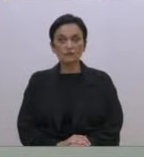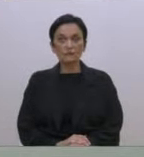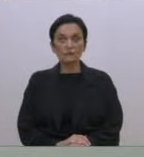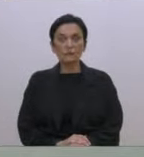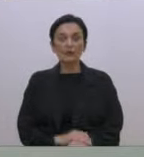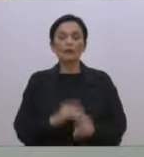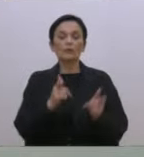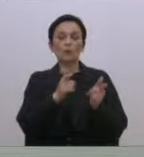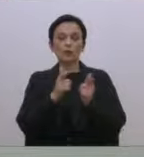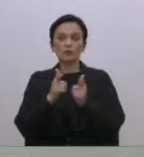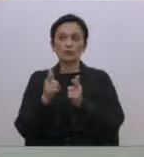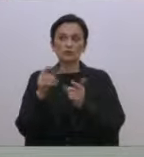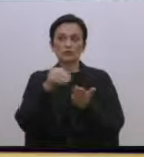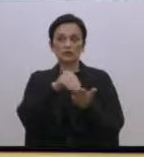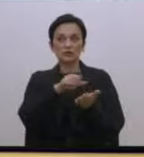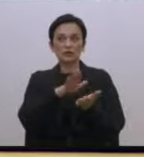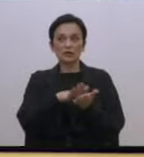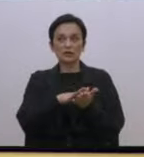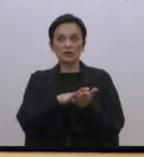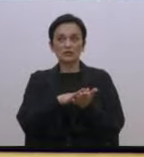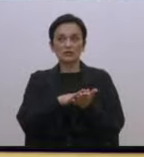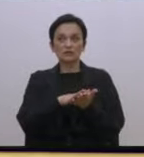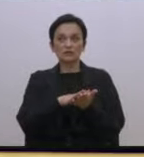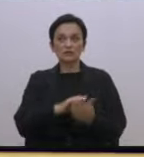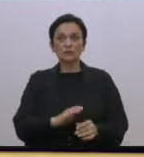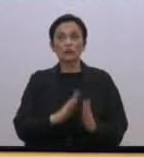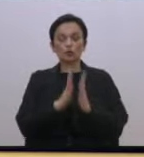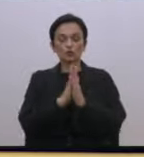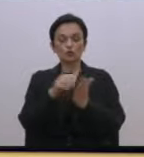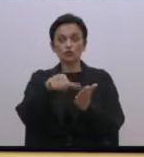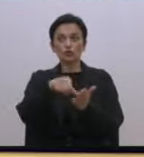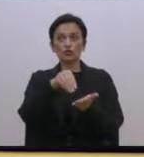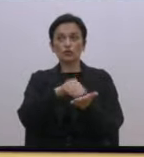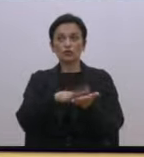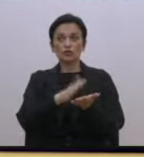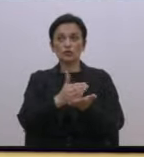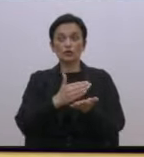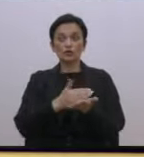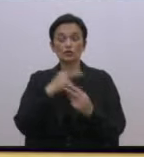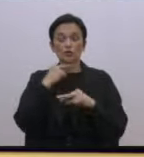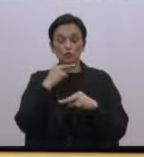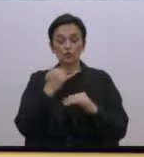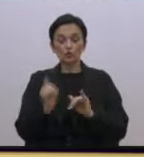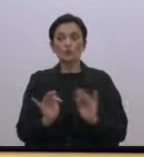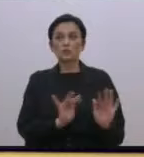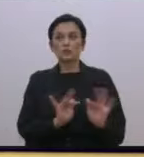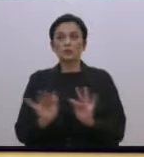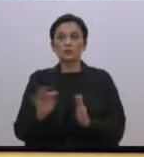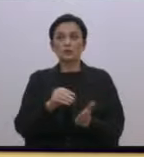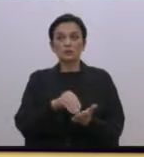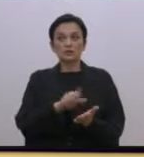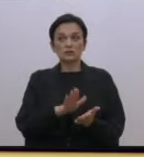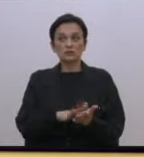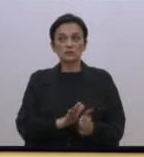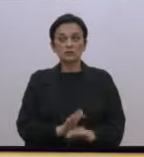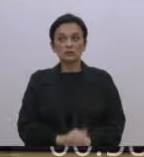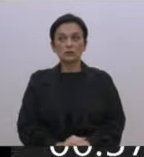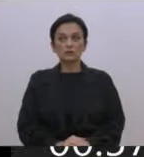დავიკავოთ ადგილები, მოემზადოთ რეგისტრაციისთვის. ხო, ჩართოთ რეგისტრაციის რეჟიმი. ყურადღება მიმდინარეობს რეგისტრაციაზე.